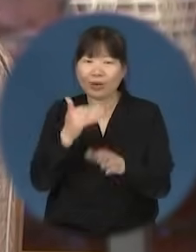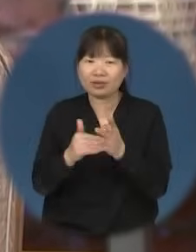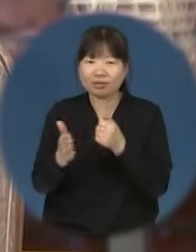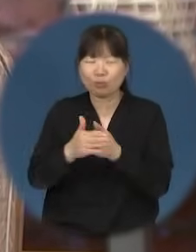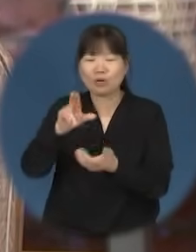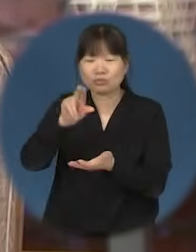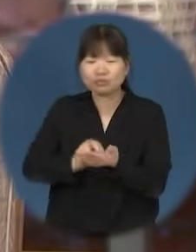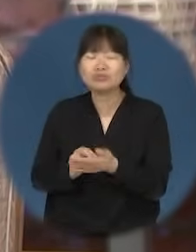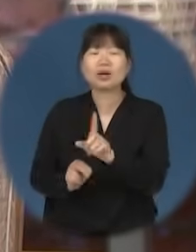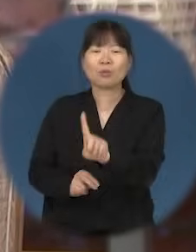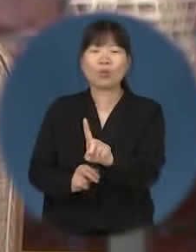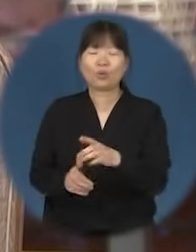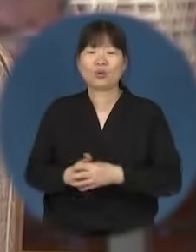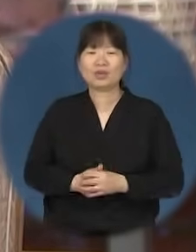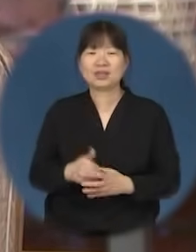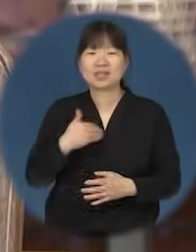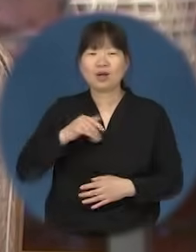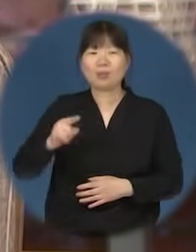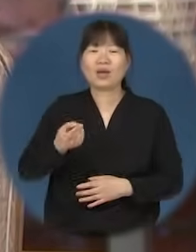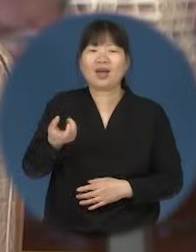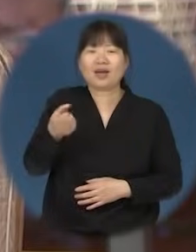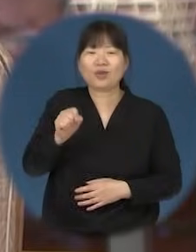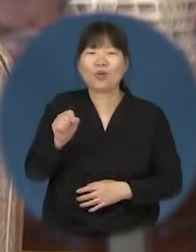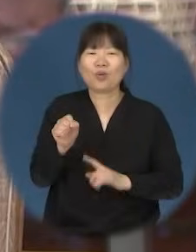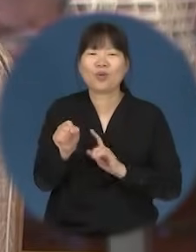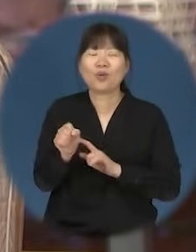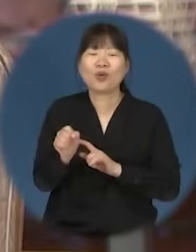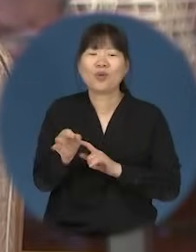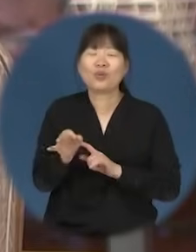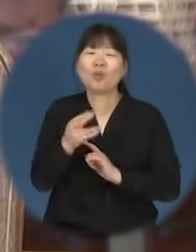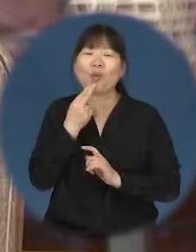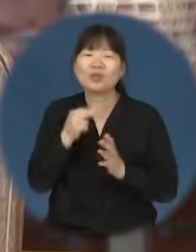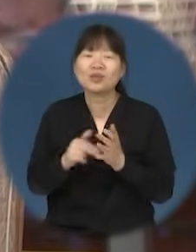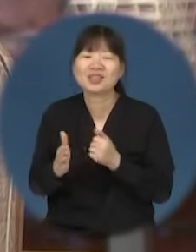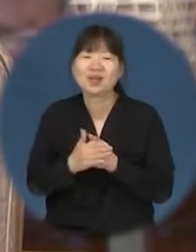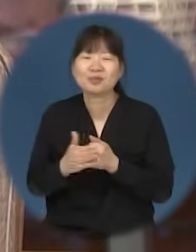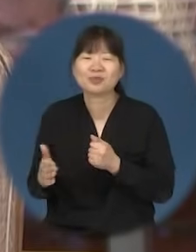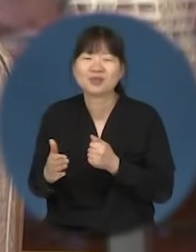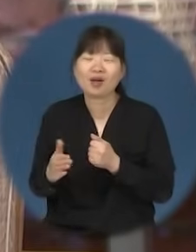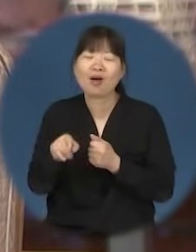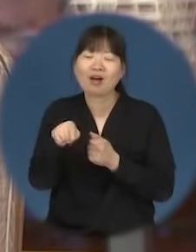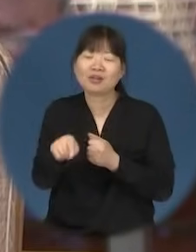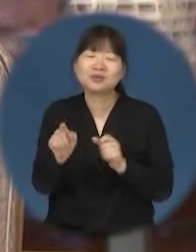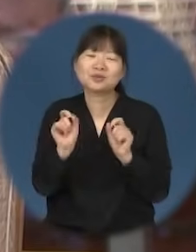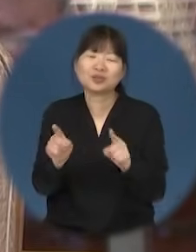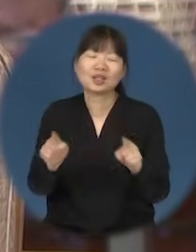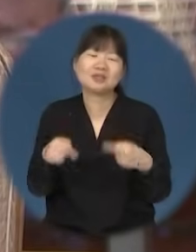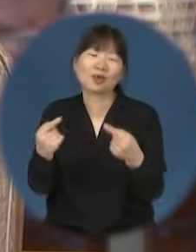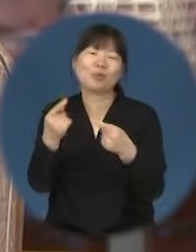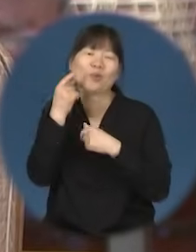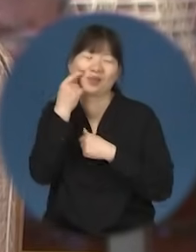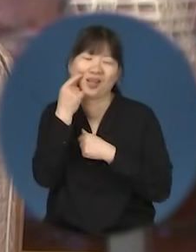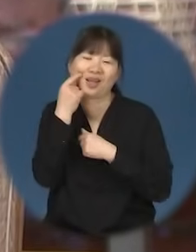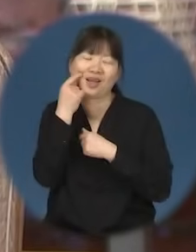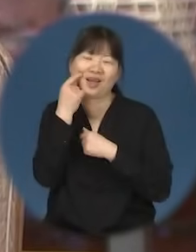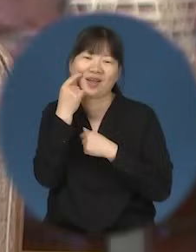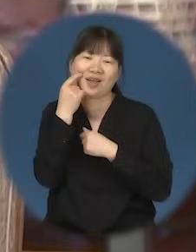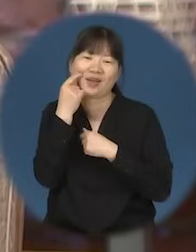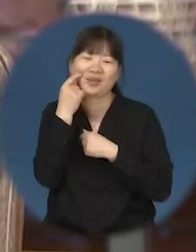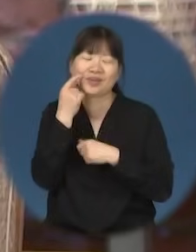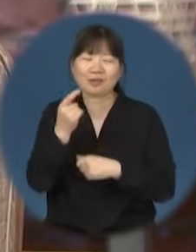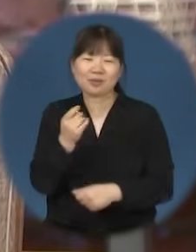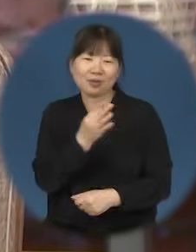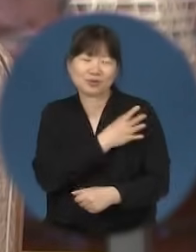이제 문제는 제가 100억이 없어서 그 부의 기회에 참여하지 못한다는 게 문제가 예, 있죠. 예. 그러니까